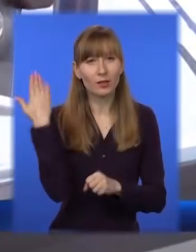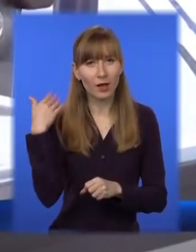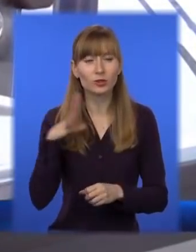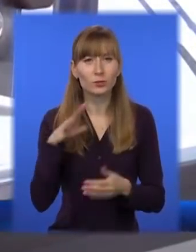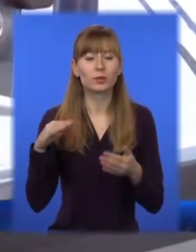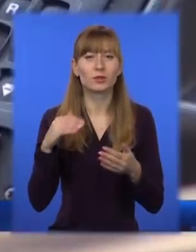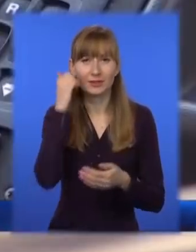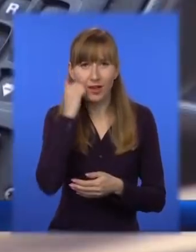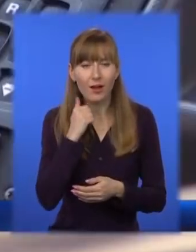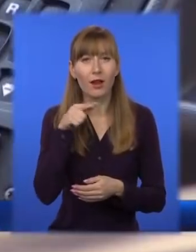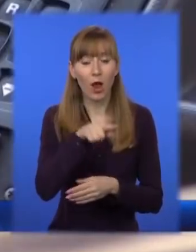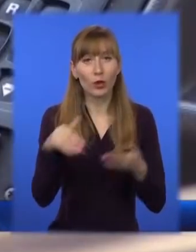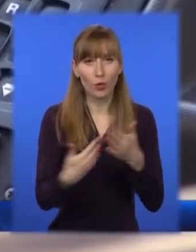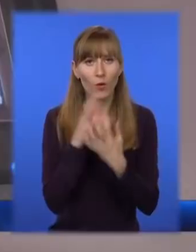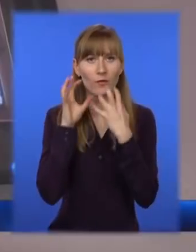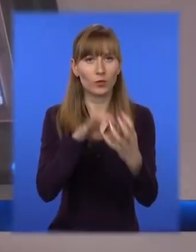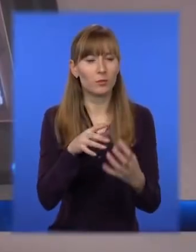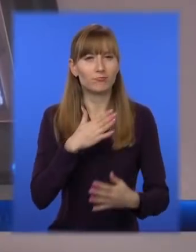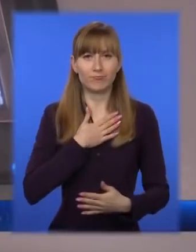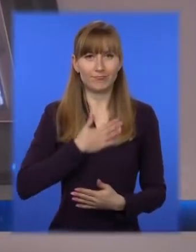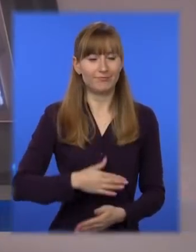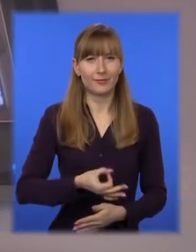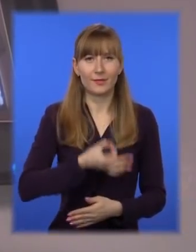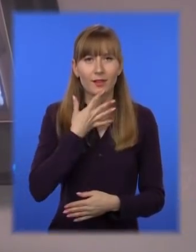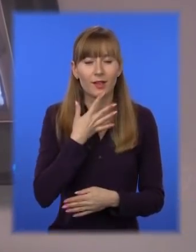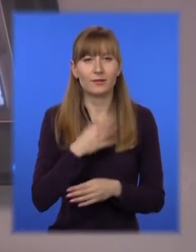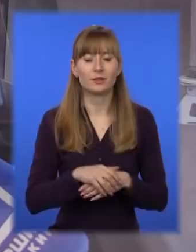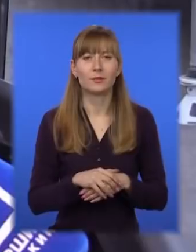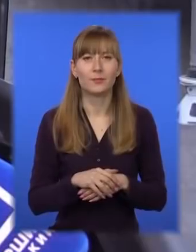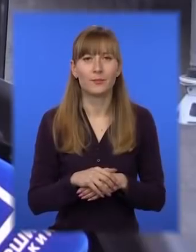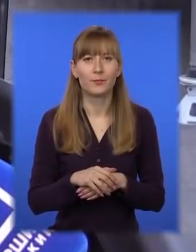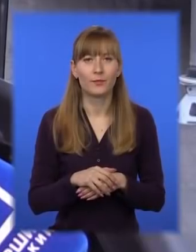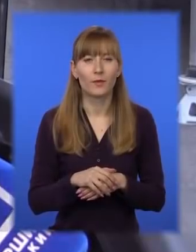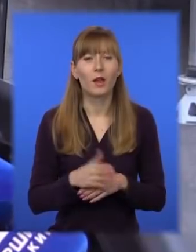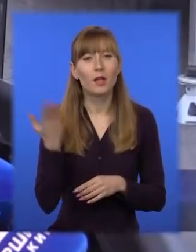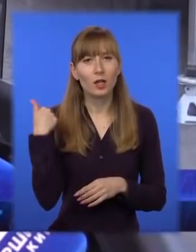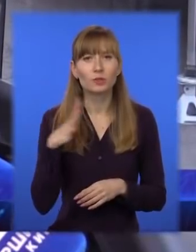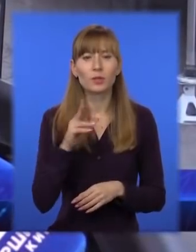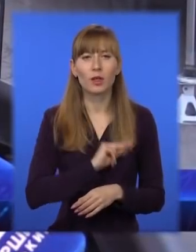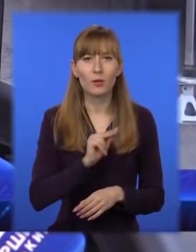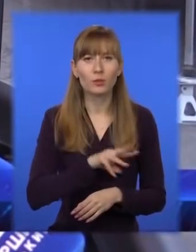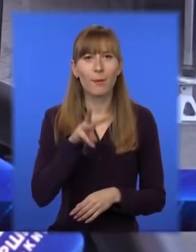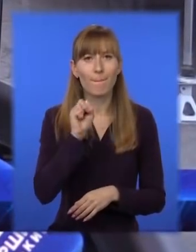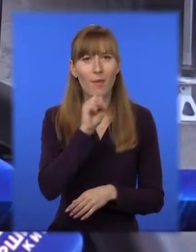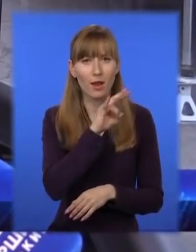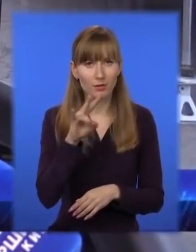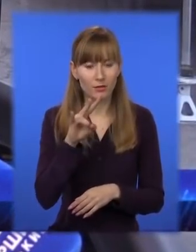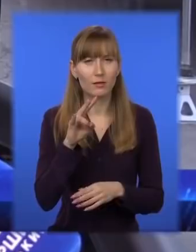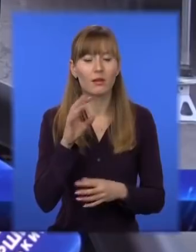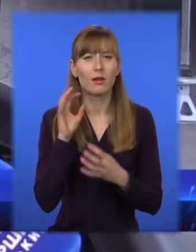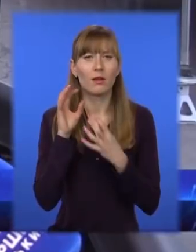транспортом, тому новому тішиться як дитина. Каже, між ними небо та земля. Працювали на МАНах